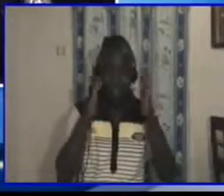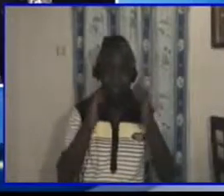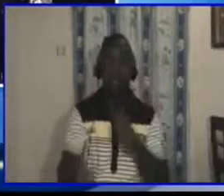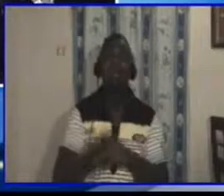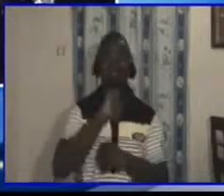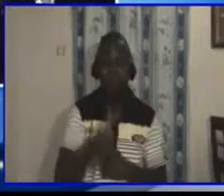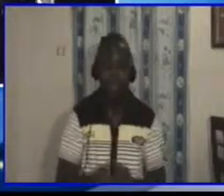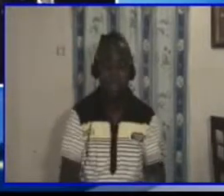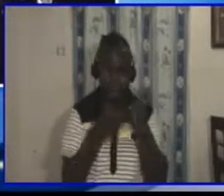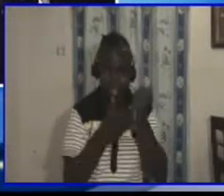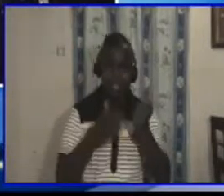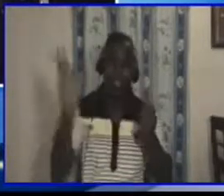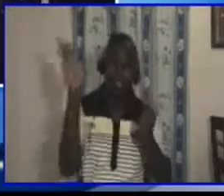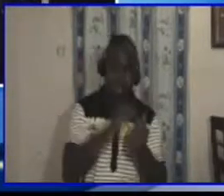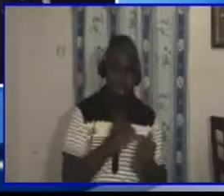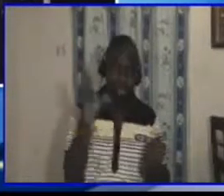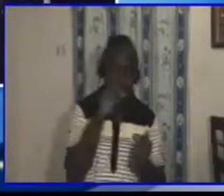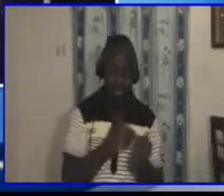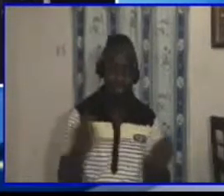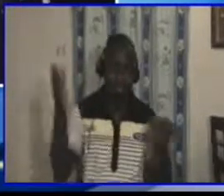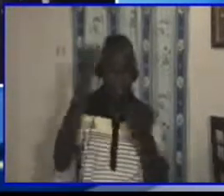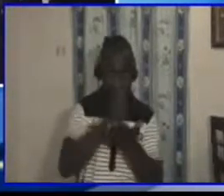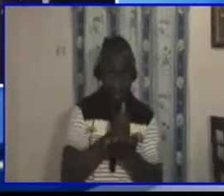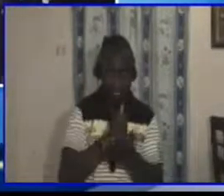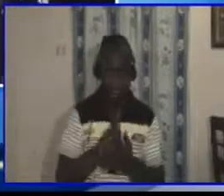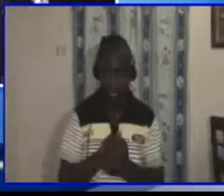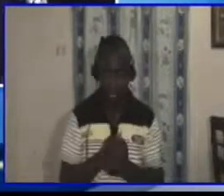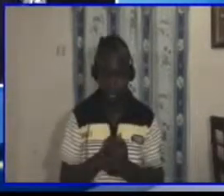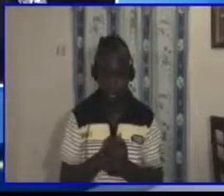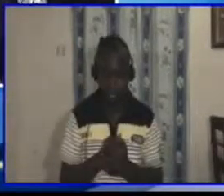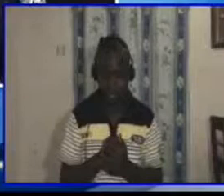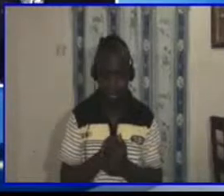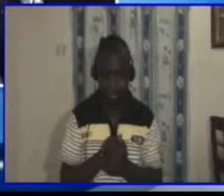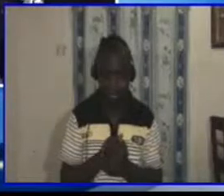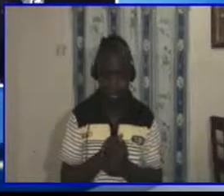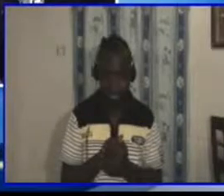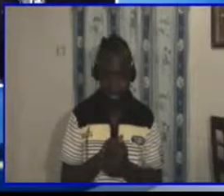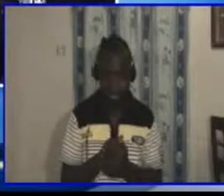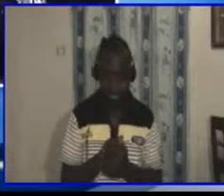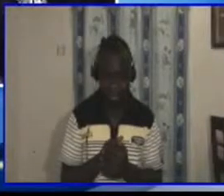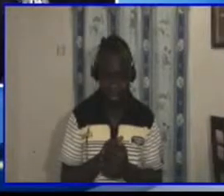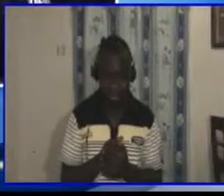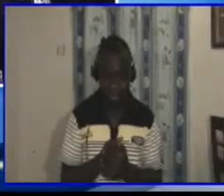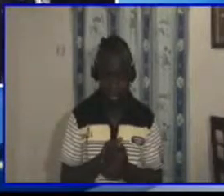non sostenete mai un uomo che ha dei falsi insegnamenti